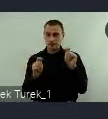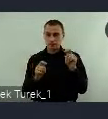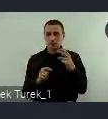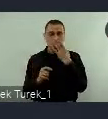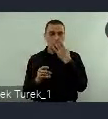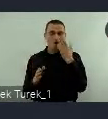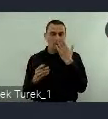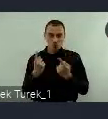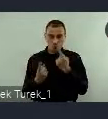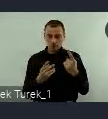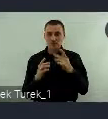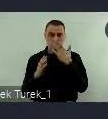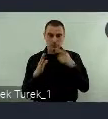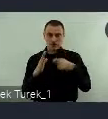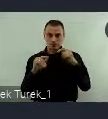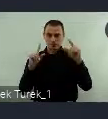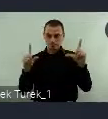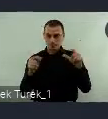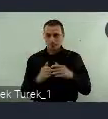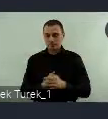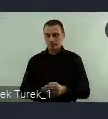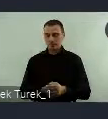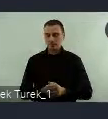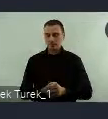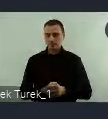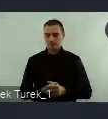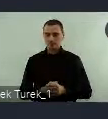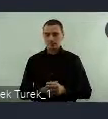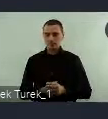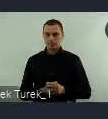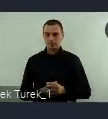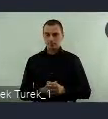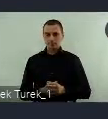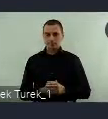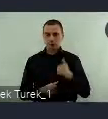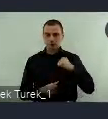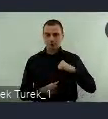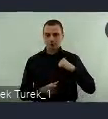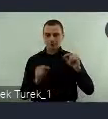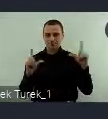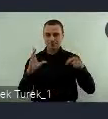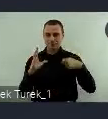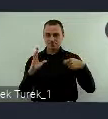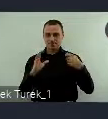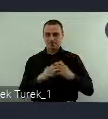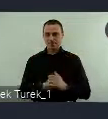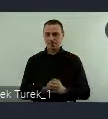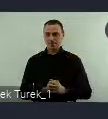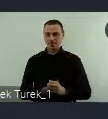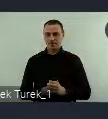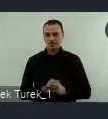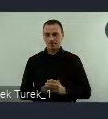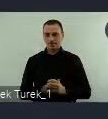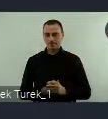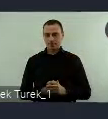po prostu go odpalę totupoint cyk cyk to jest